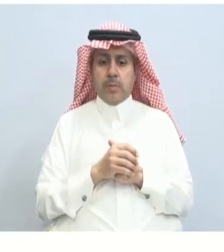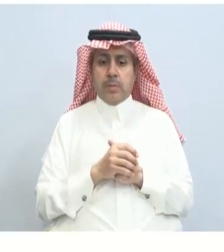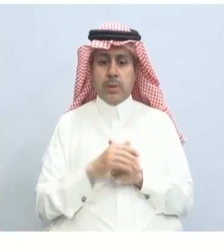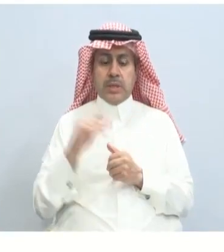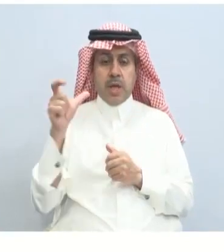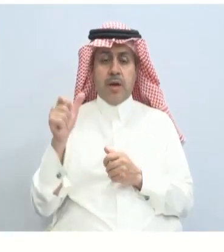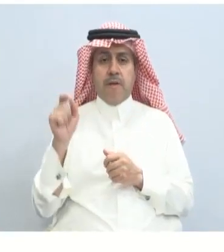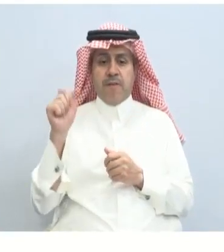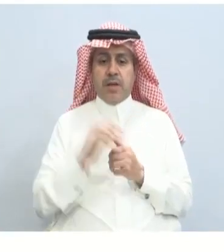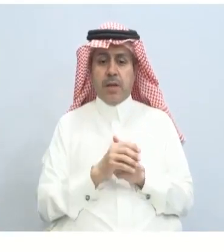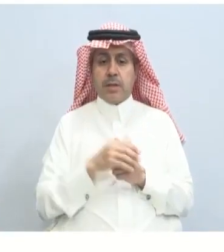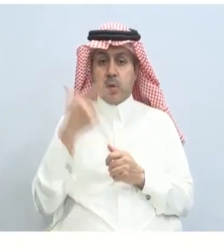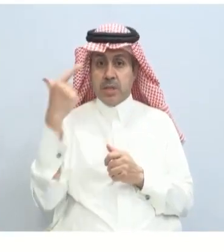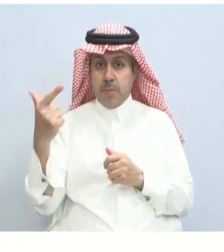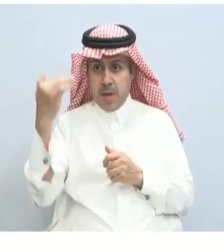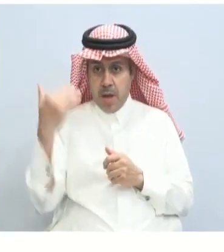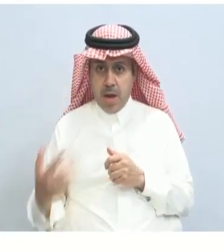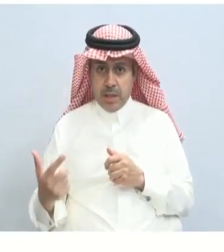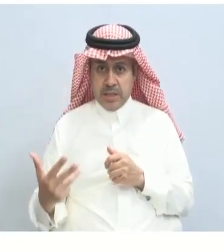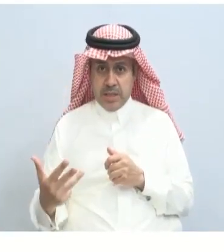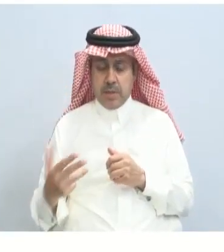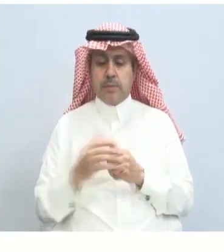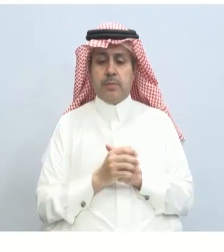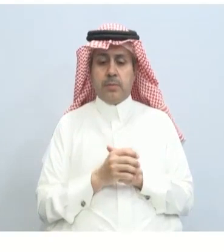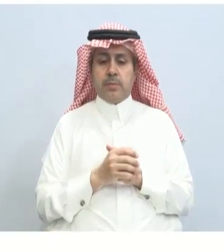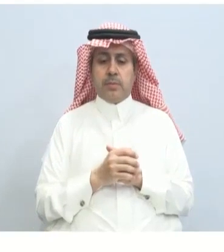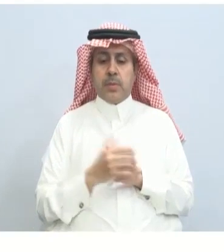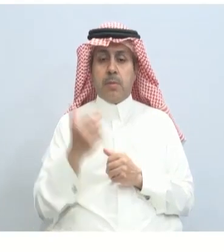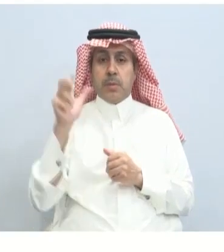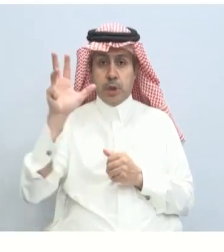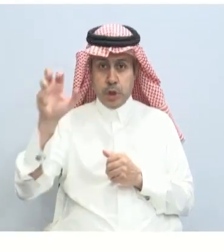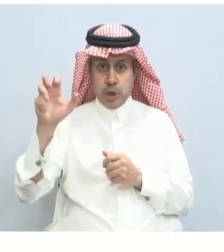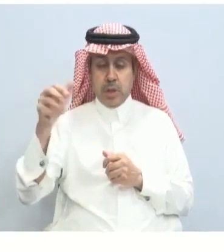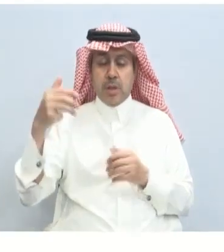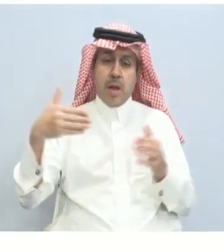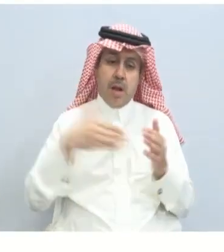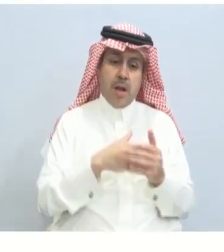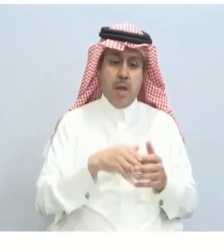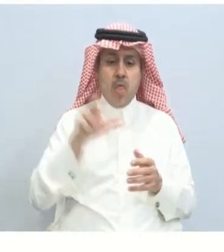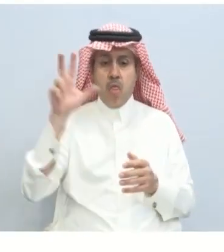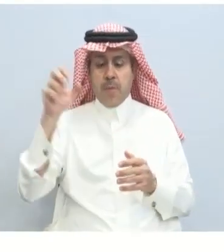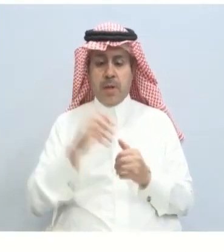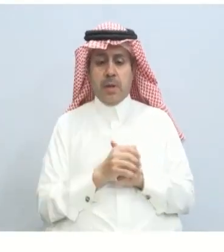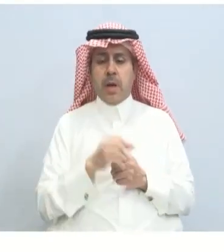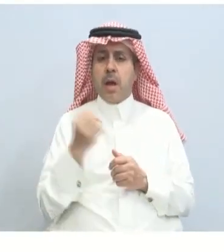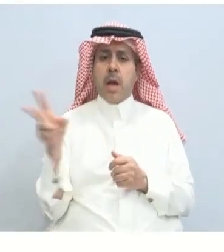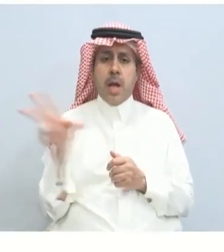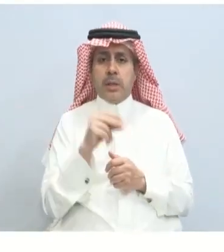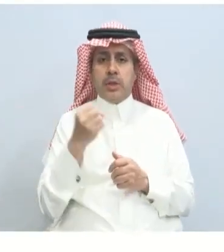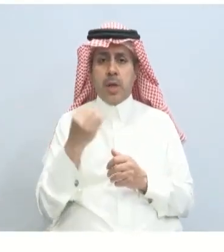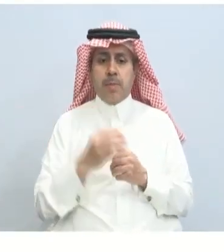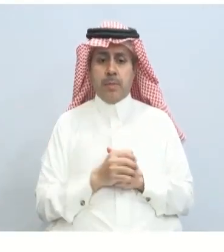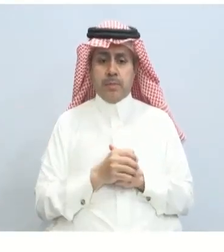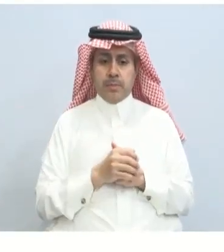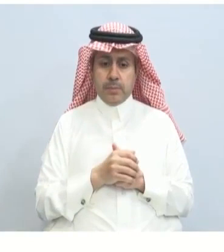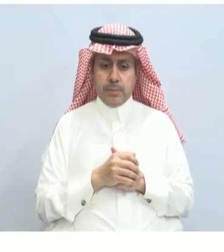يساوي 7 على 9 وثيتا من 90 الى 180 درجه فما القيمه الدقيقه لكوين يتا الان ايها